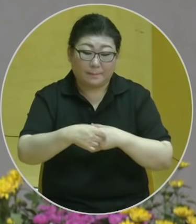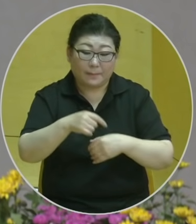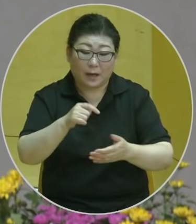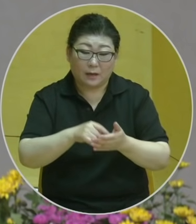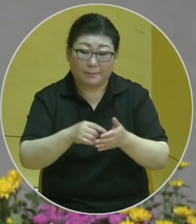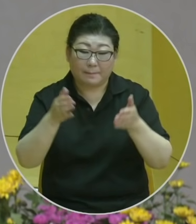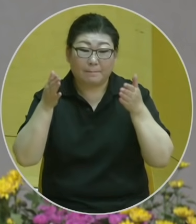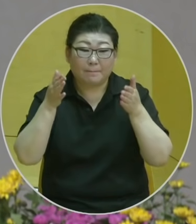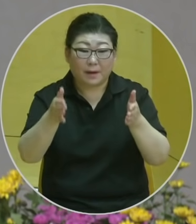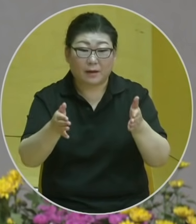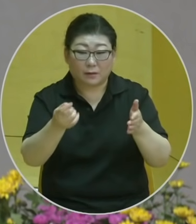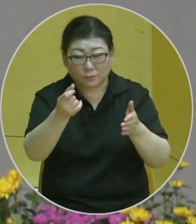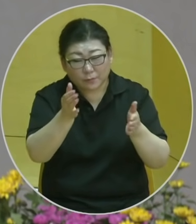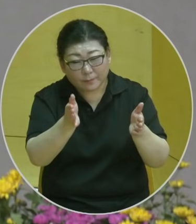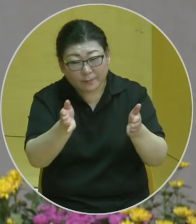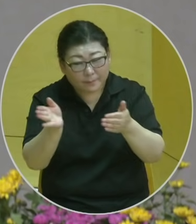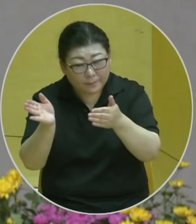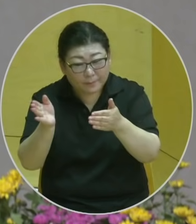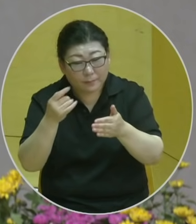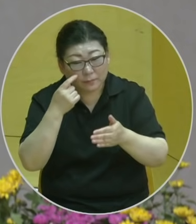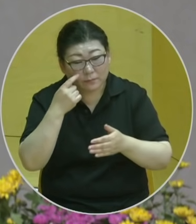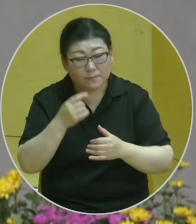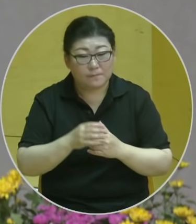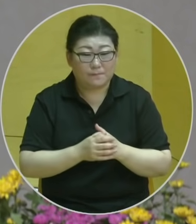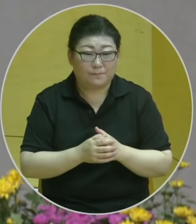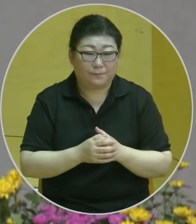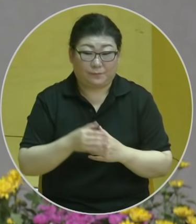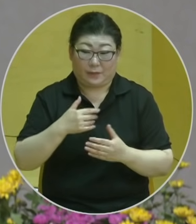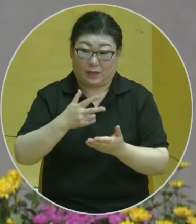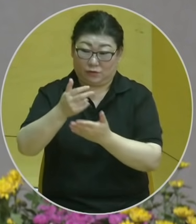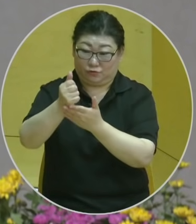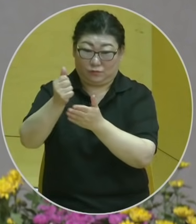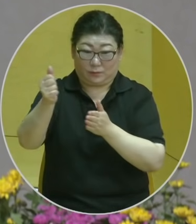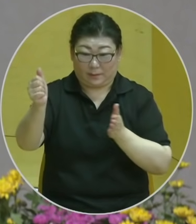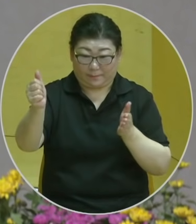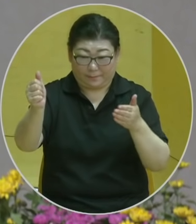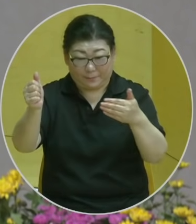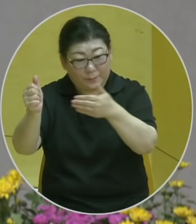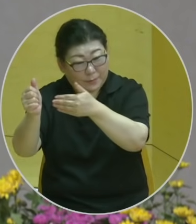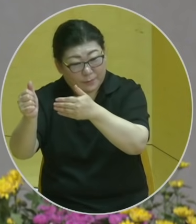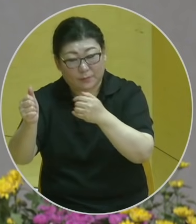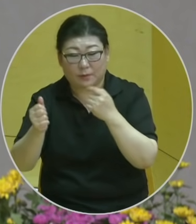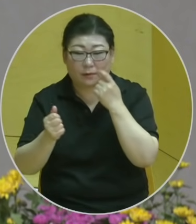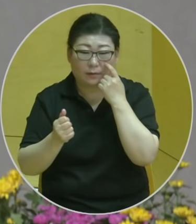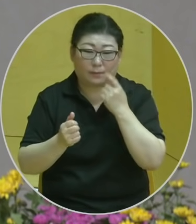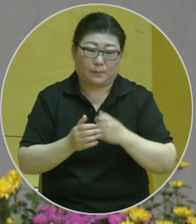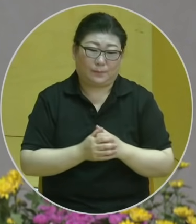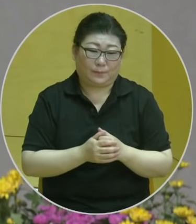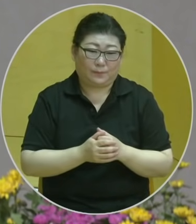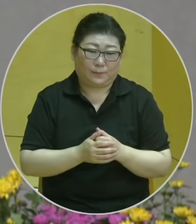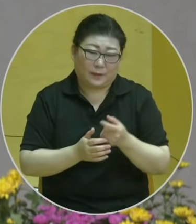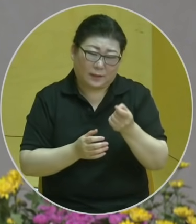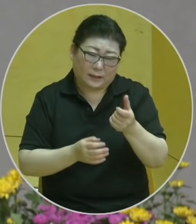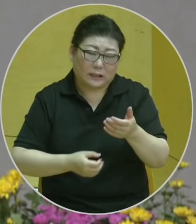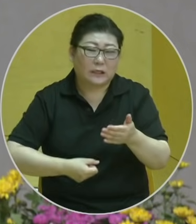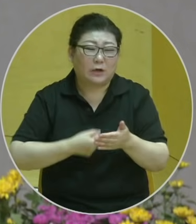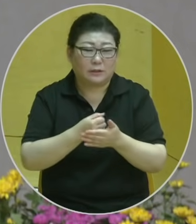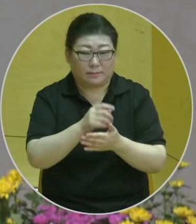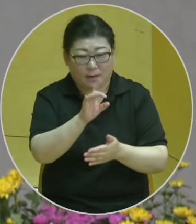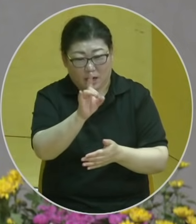조금만 틀어보십시오. 내가 주님께로 조금만 더 가까이 가겠다고 작은 결심 하나만